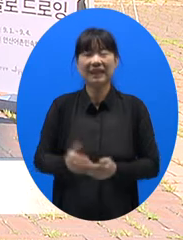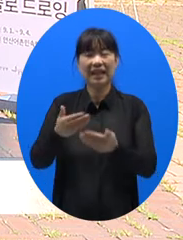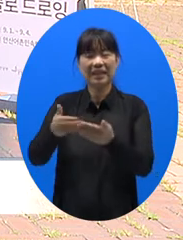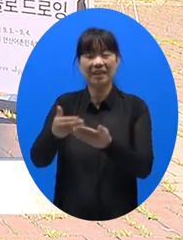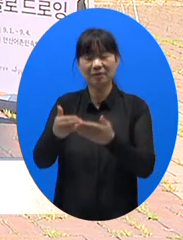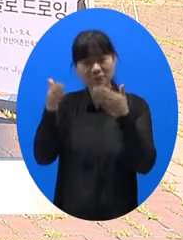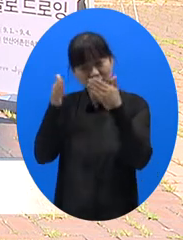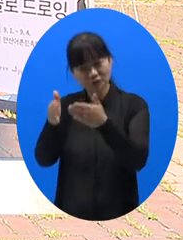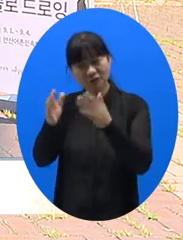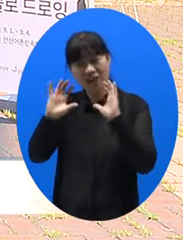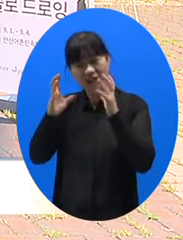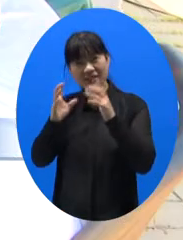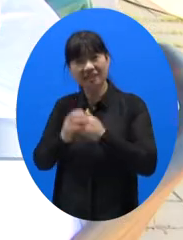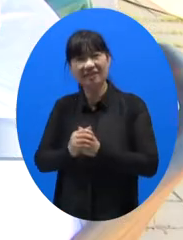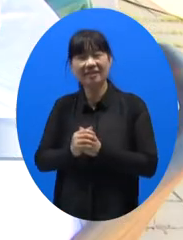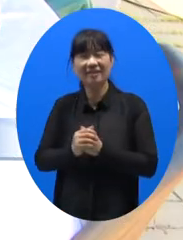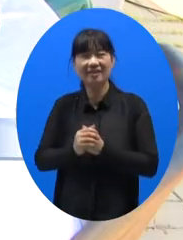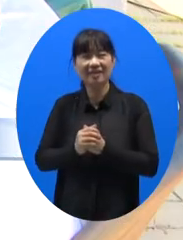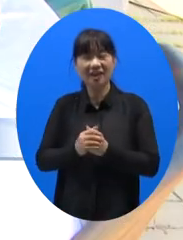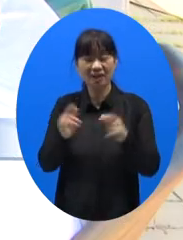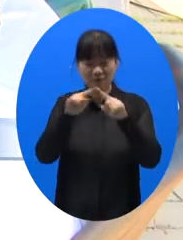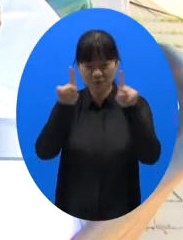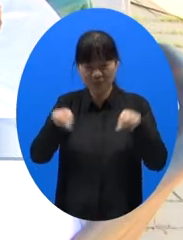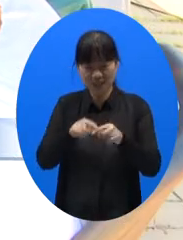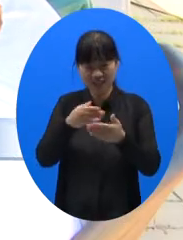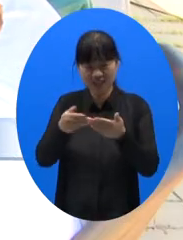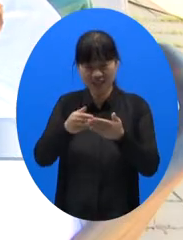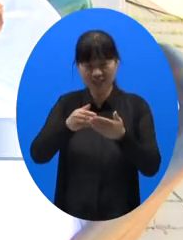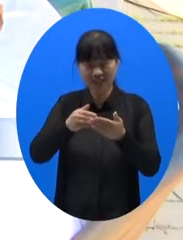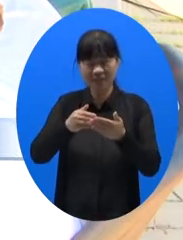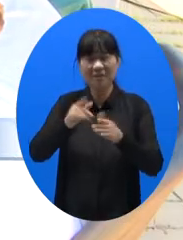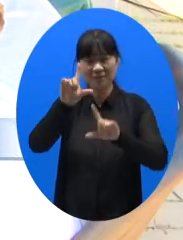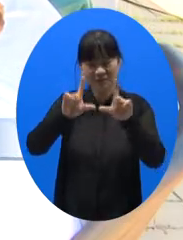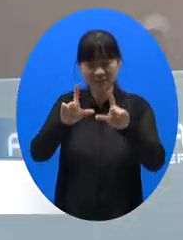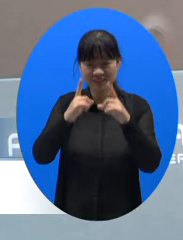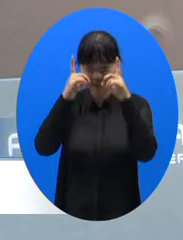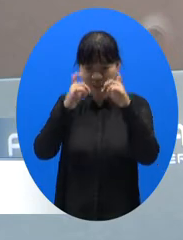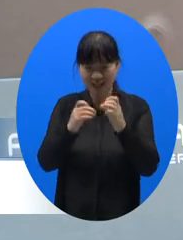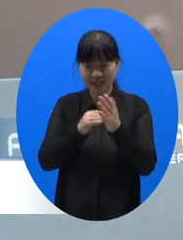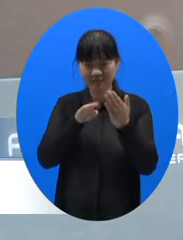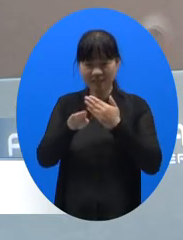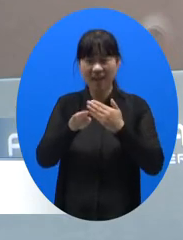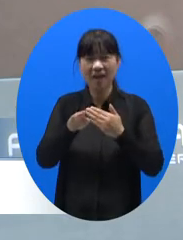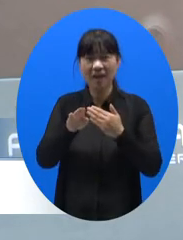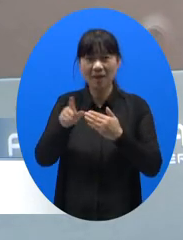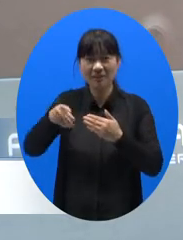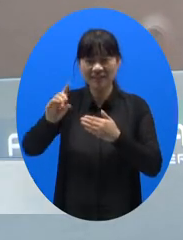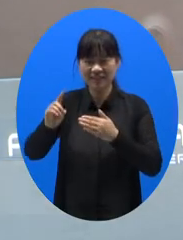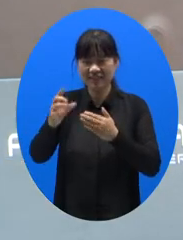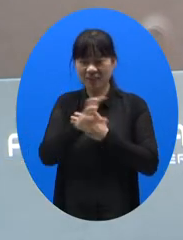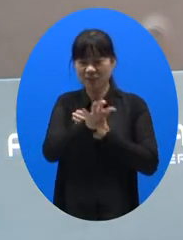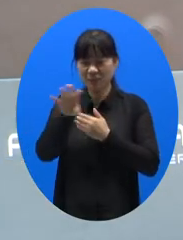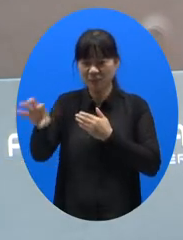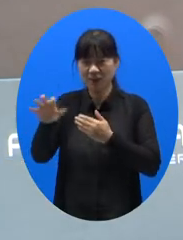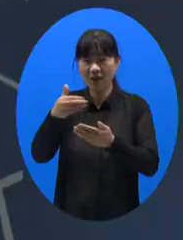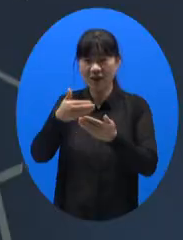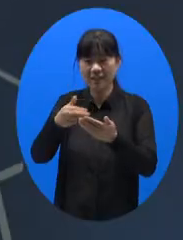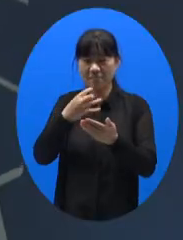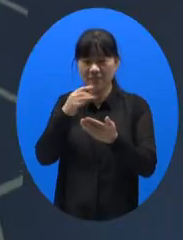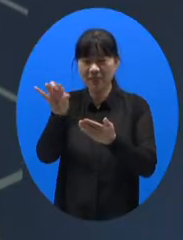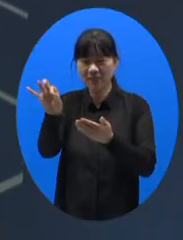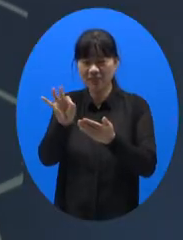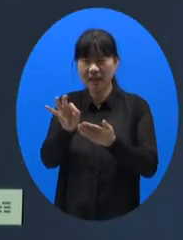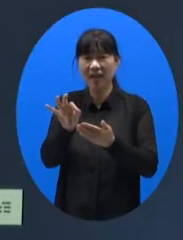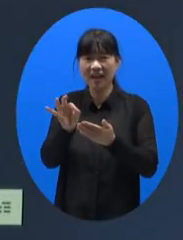그림 그리기에 집중하는 아이들. 종이에 그린 캐릭터를 사진으로 찍고 이를 태블릿 PC에 옮겨 그림만 따로 떼어내는 작업을